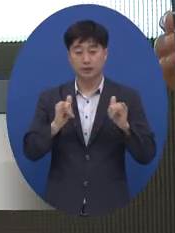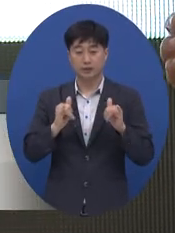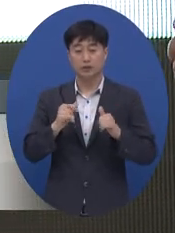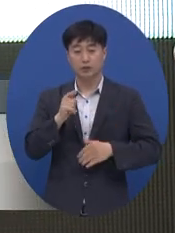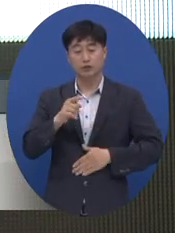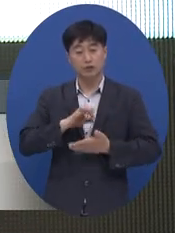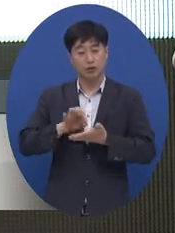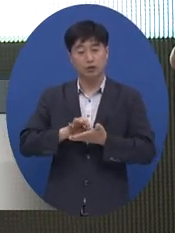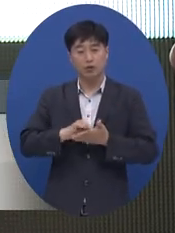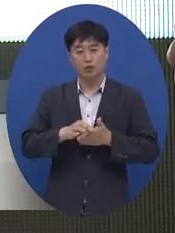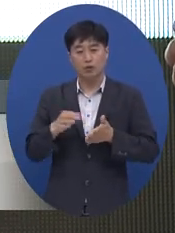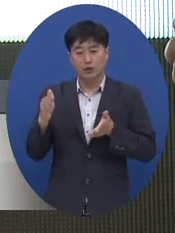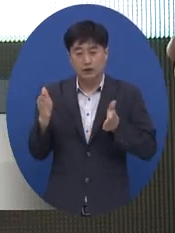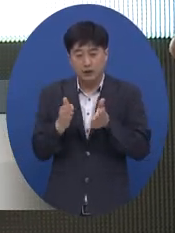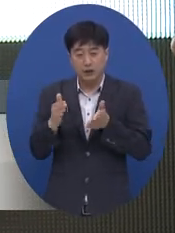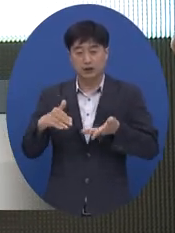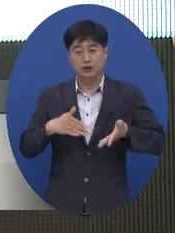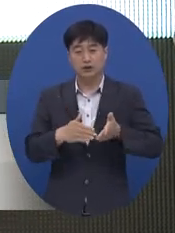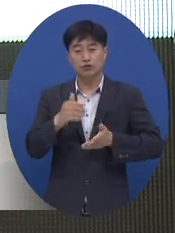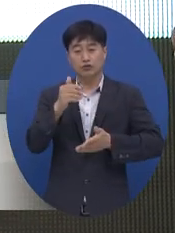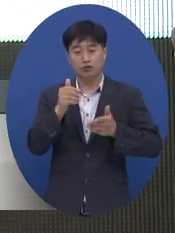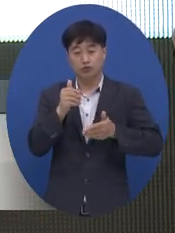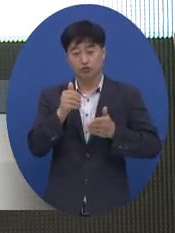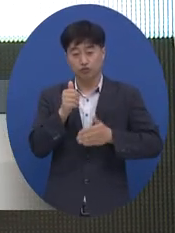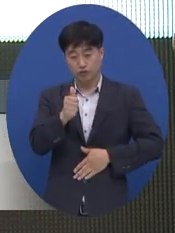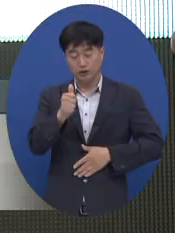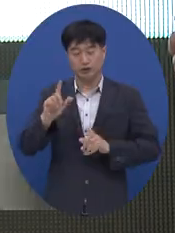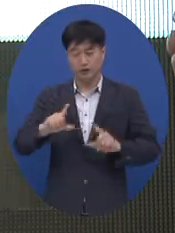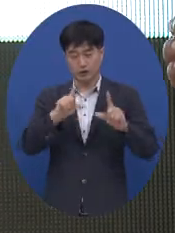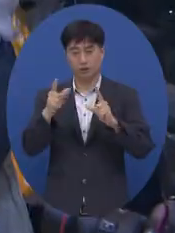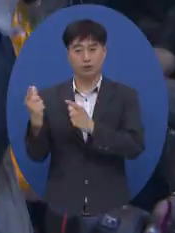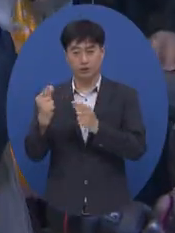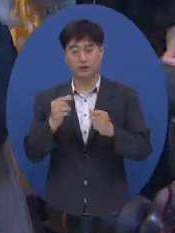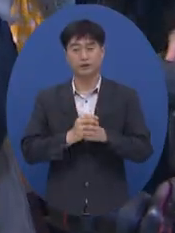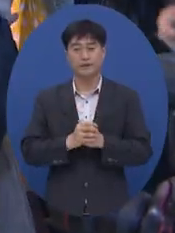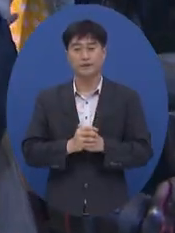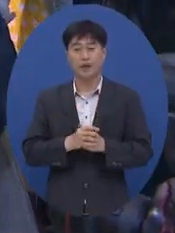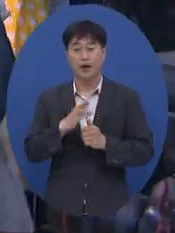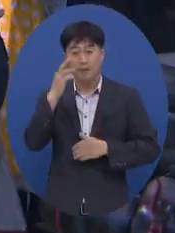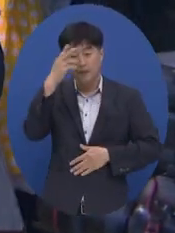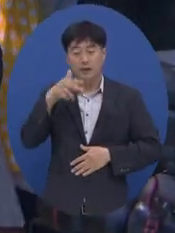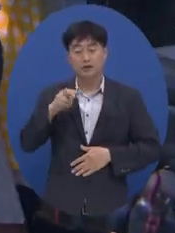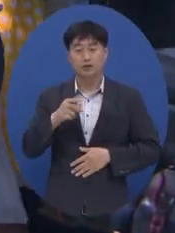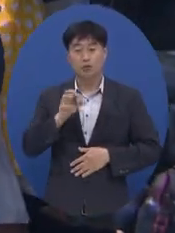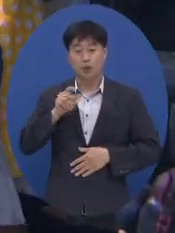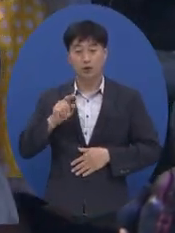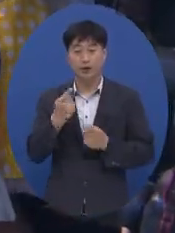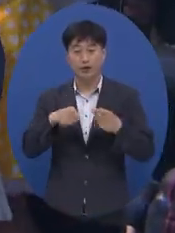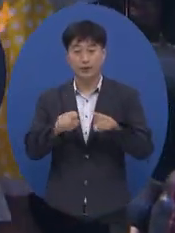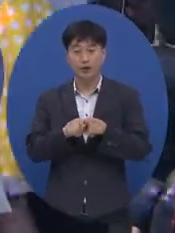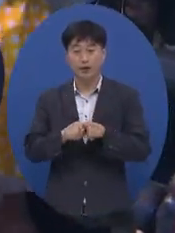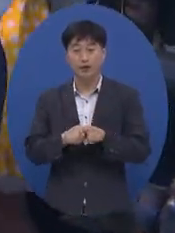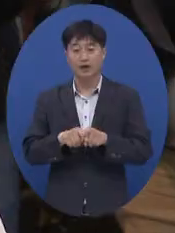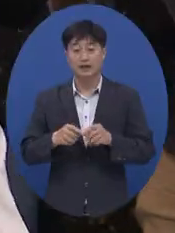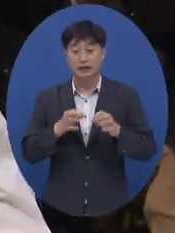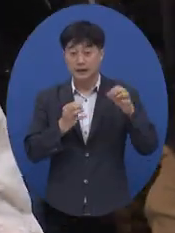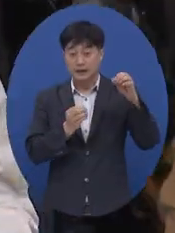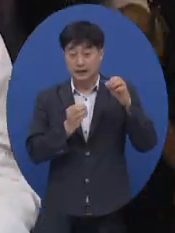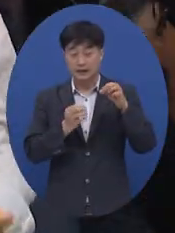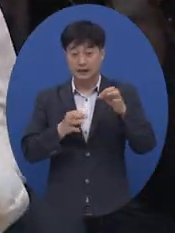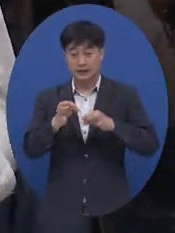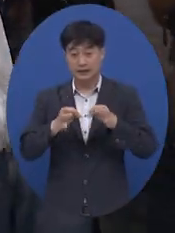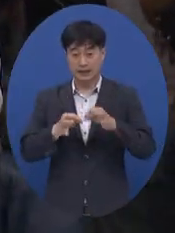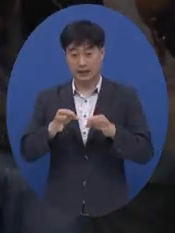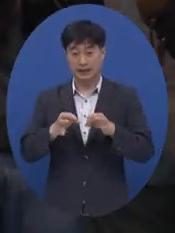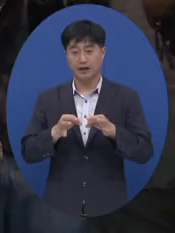우리 동네 골목의 주인들이 살아요. 그렇죠? 박승원 광명시장과 함께 건어물 가게와